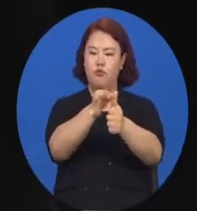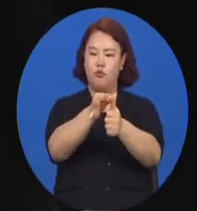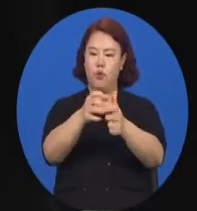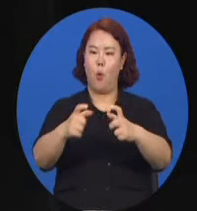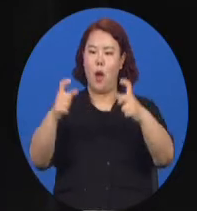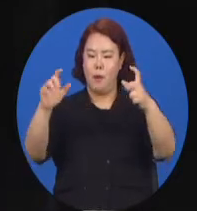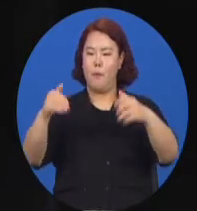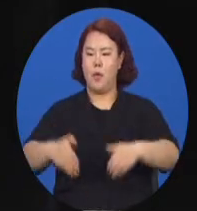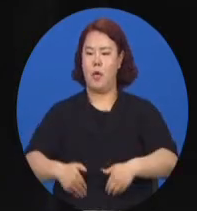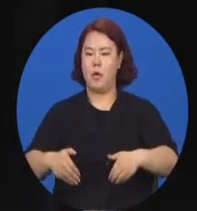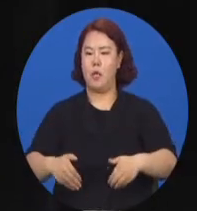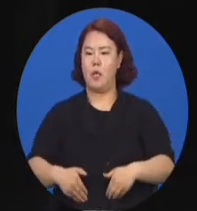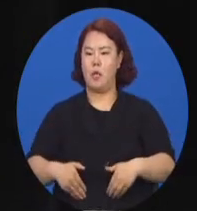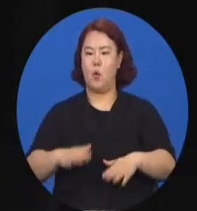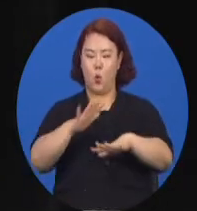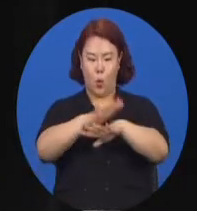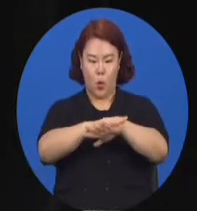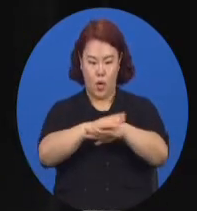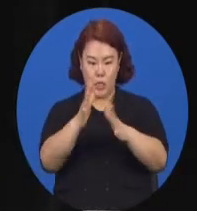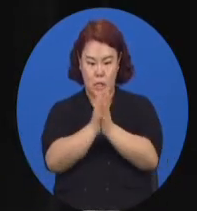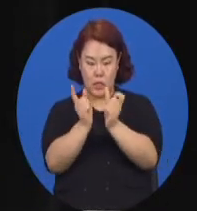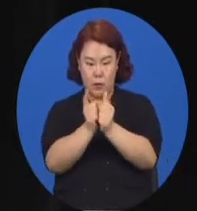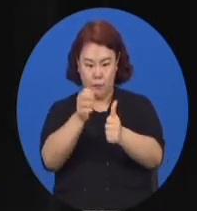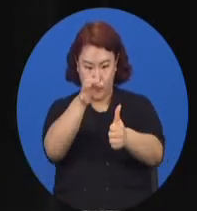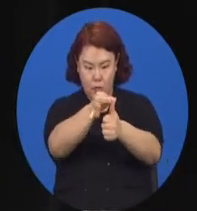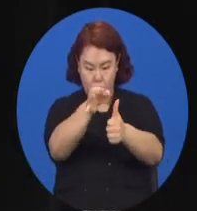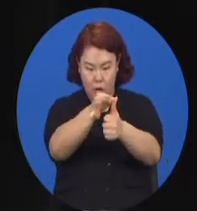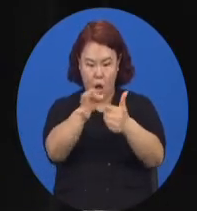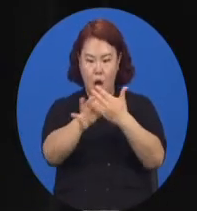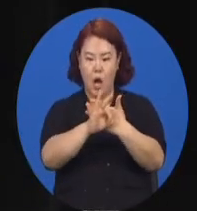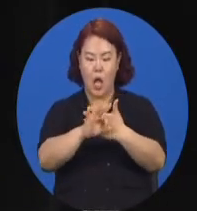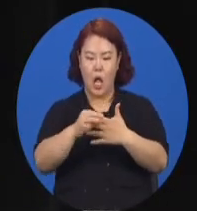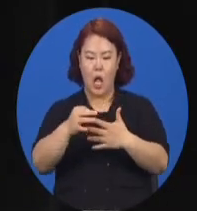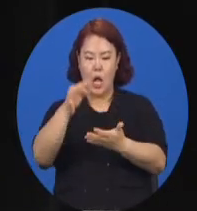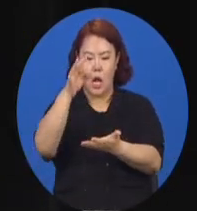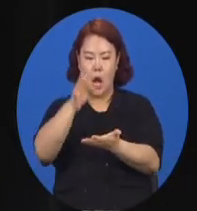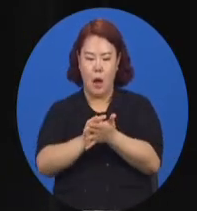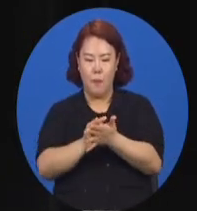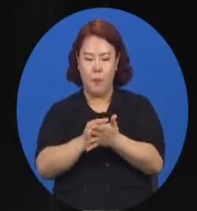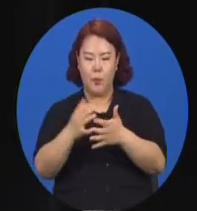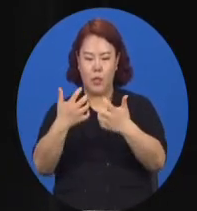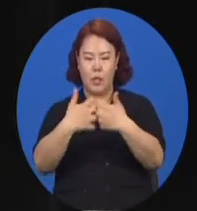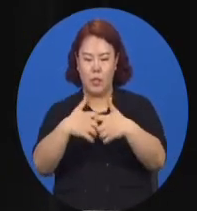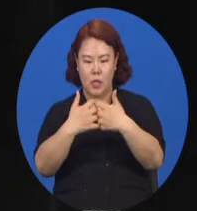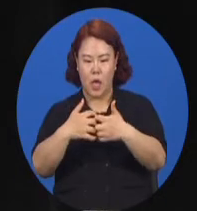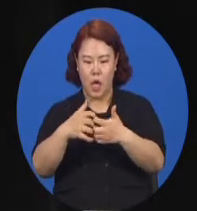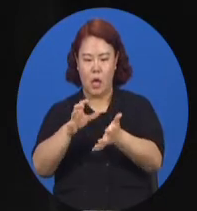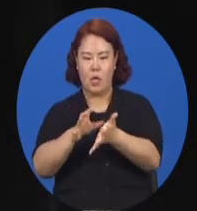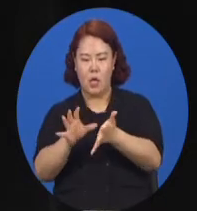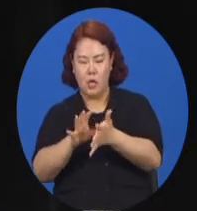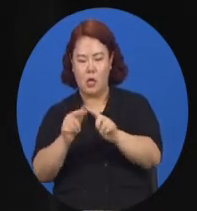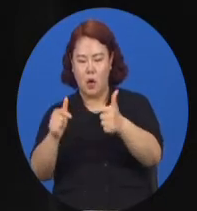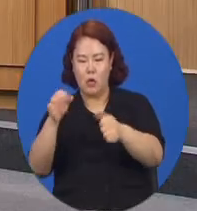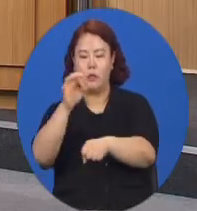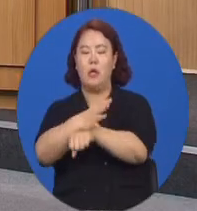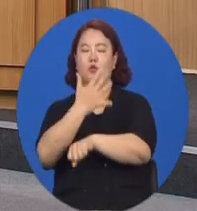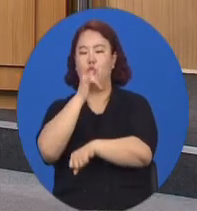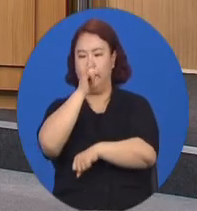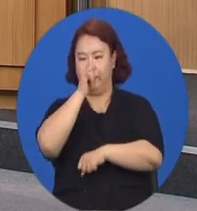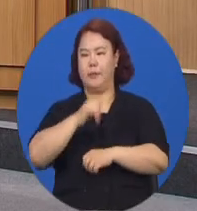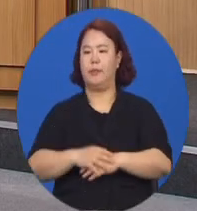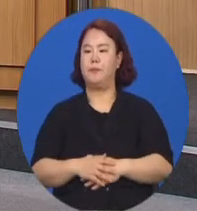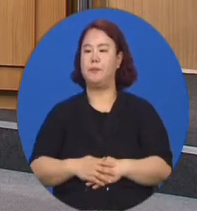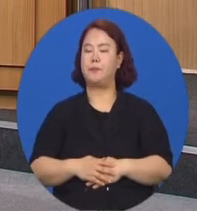직불제를 통해서 농가에게 직접 지불돼야 값싼 농기계 농약을 구매할 수 있습니다. 네, 시간이 다